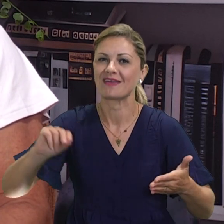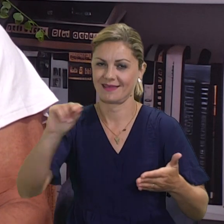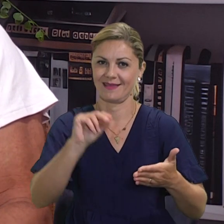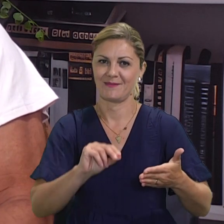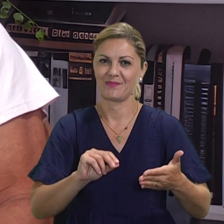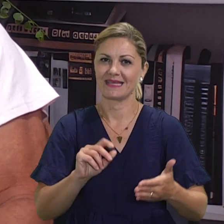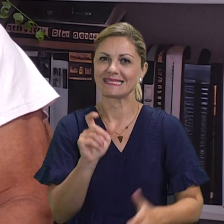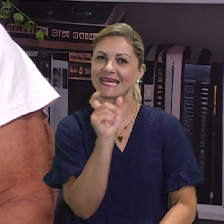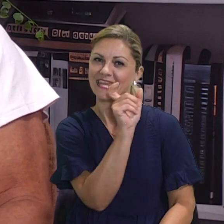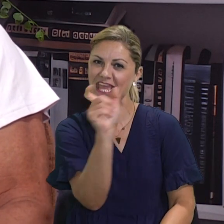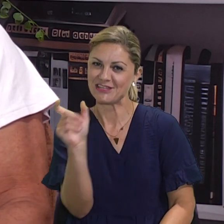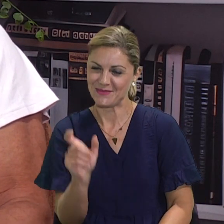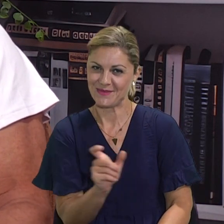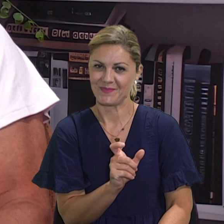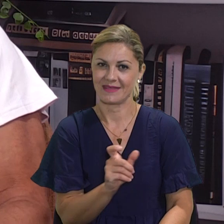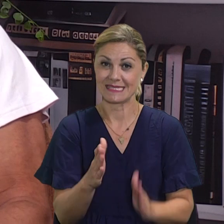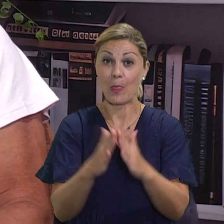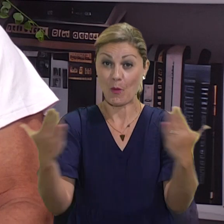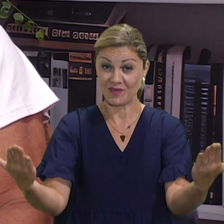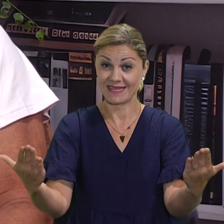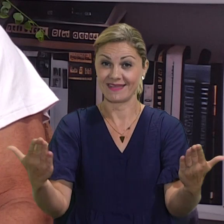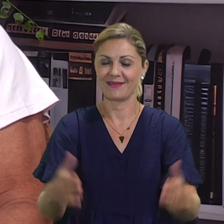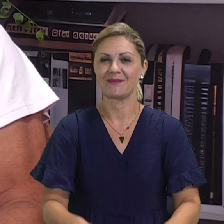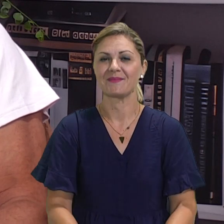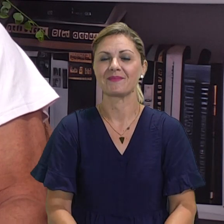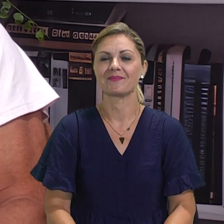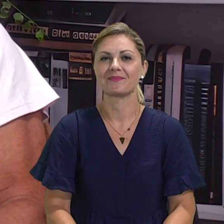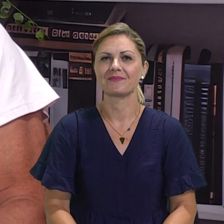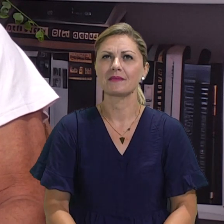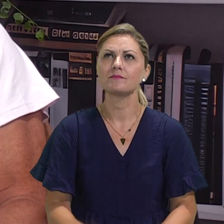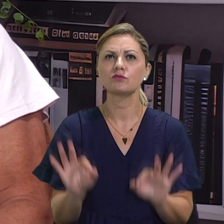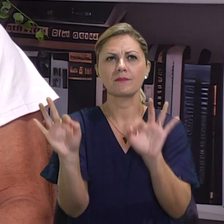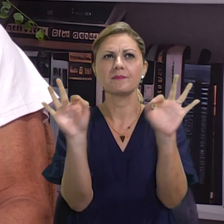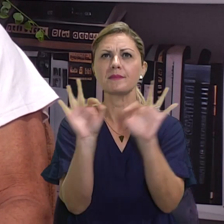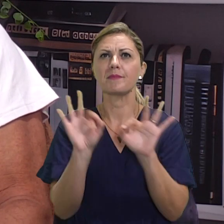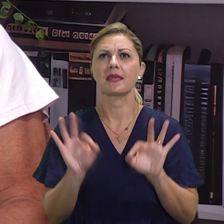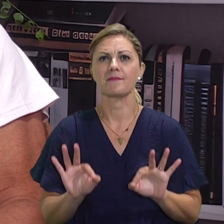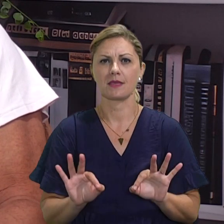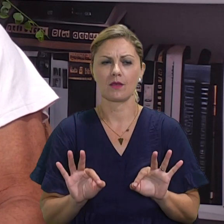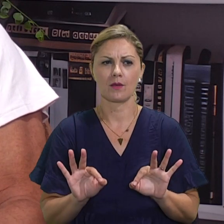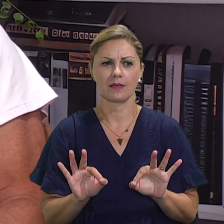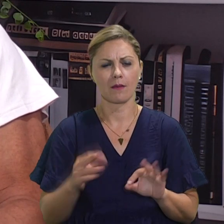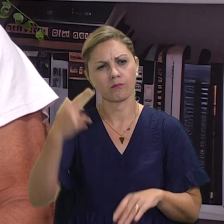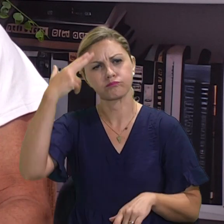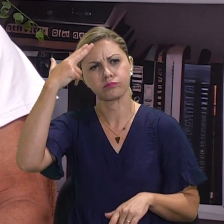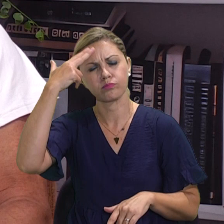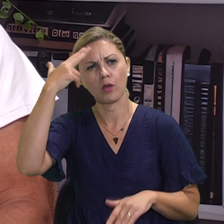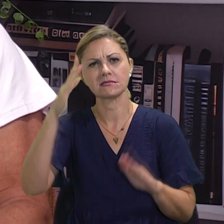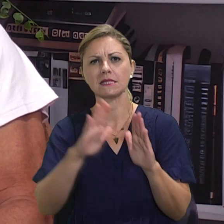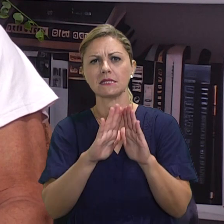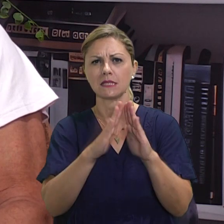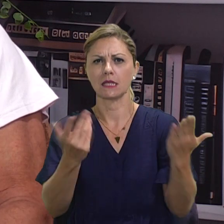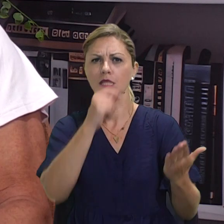te kvizove za ovu našu lokalnu novinu, sam bio priredio sigurno sa jednim